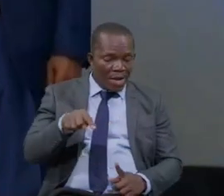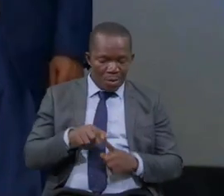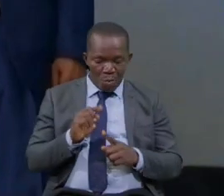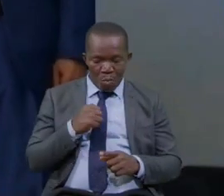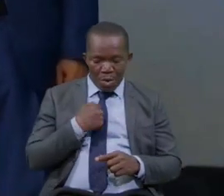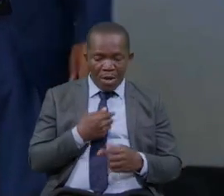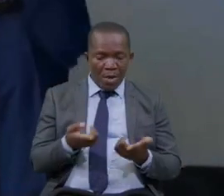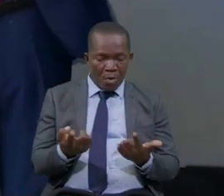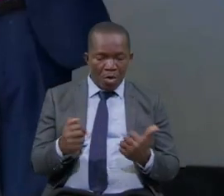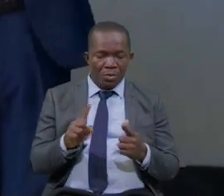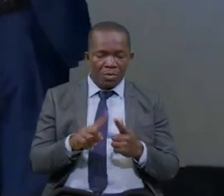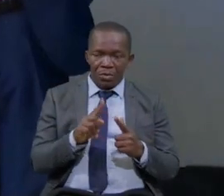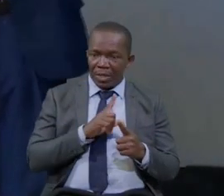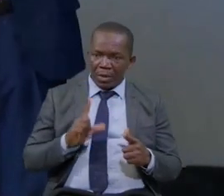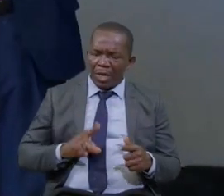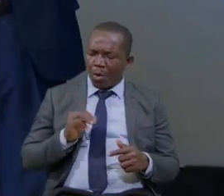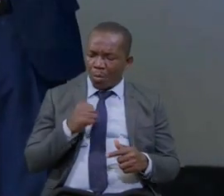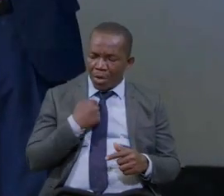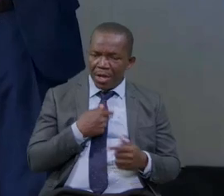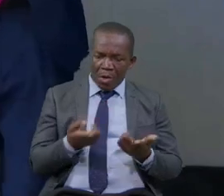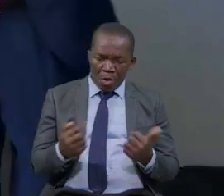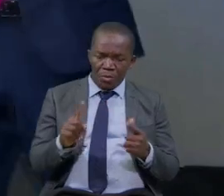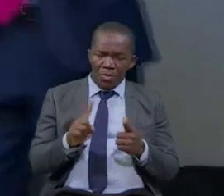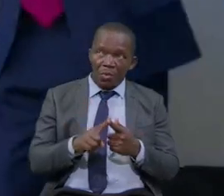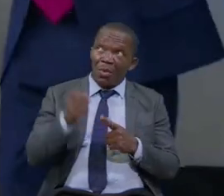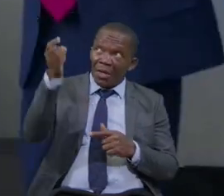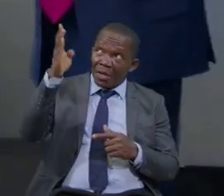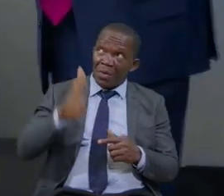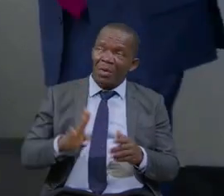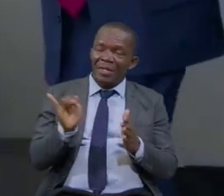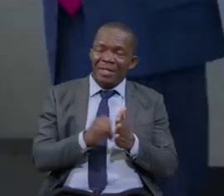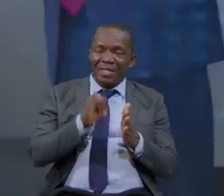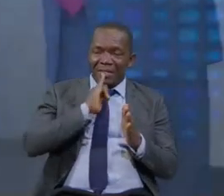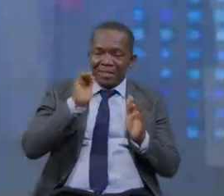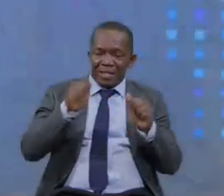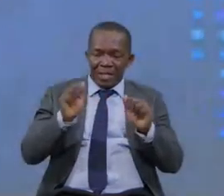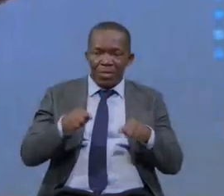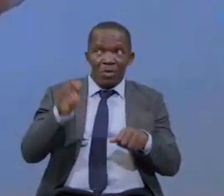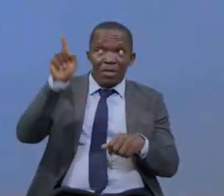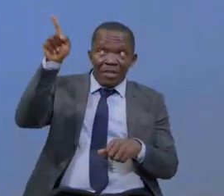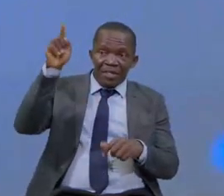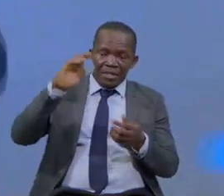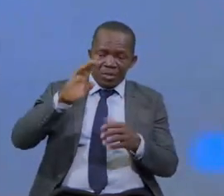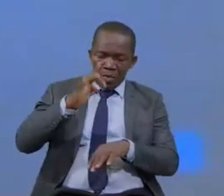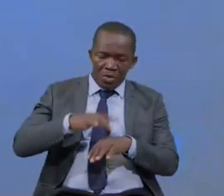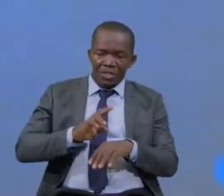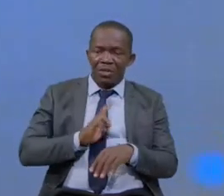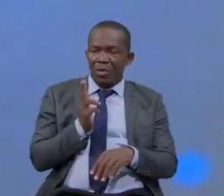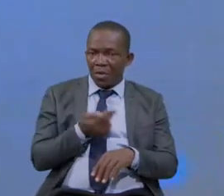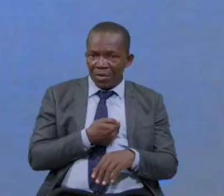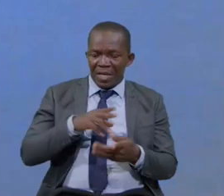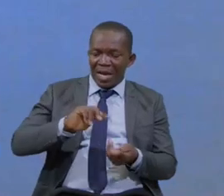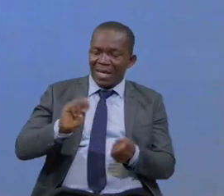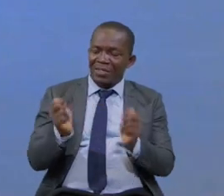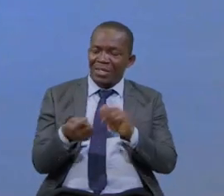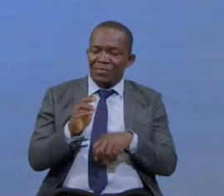qui est capable, il touche tellement nos vies, il transforme nos vies que maintenant nous